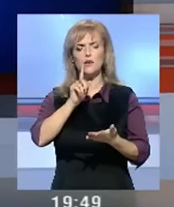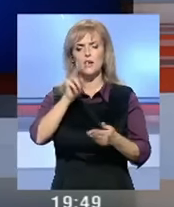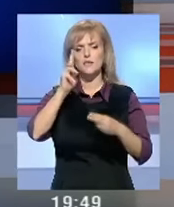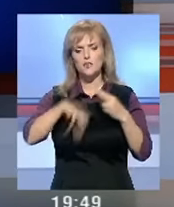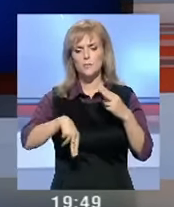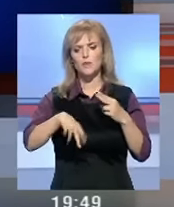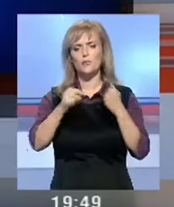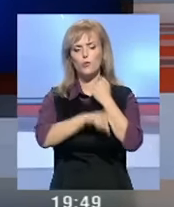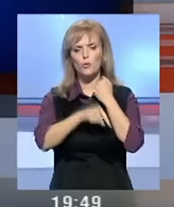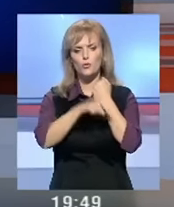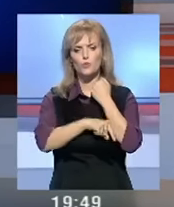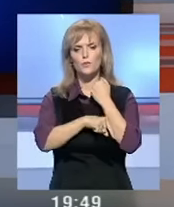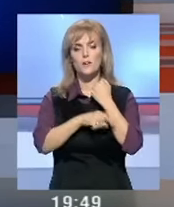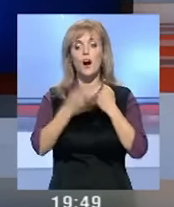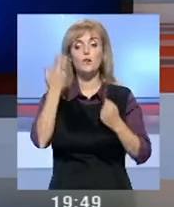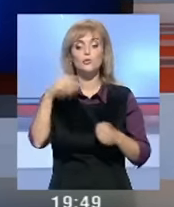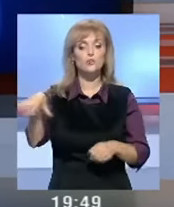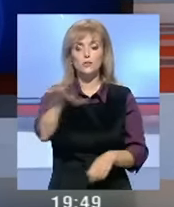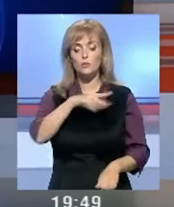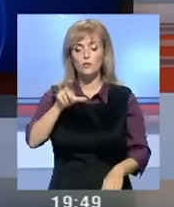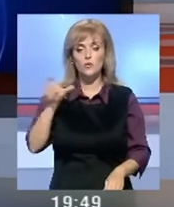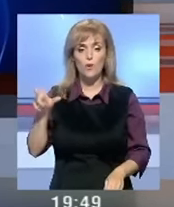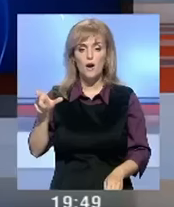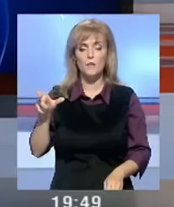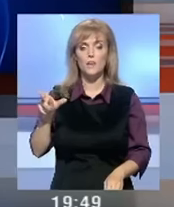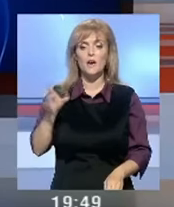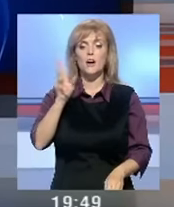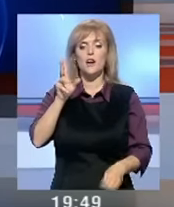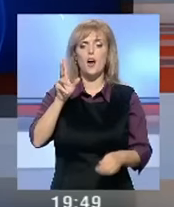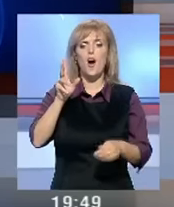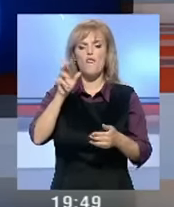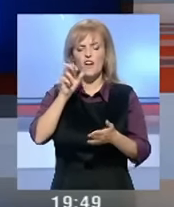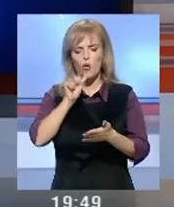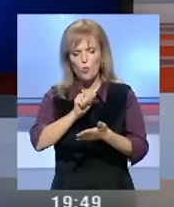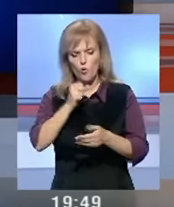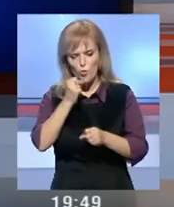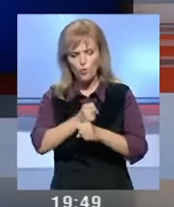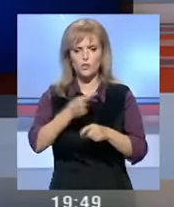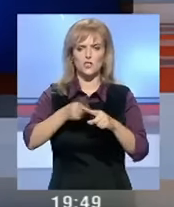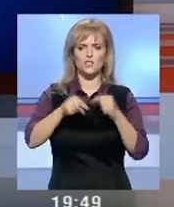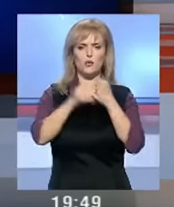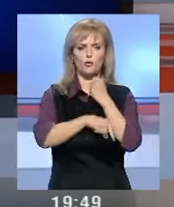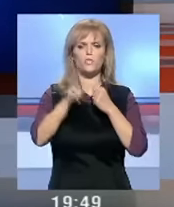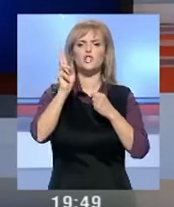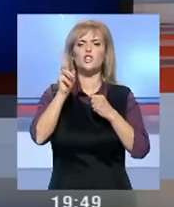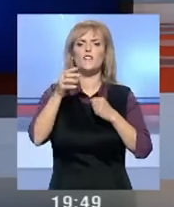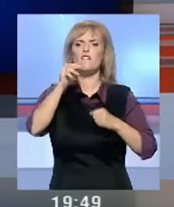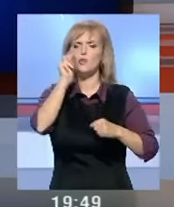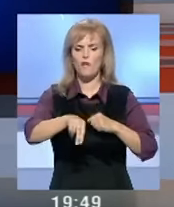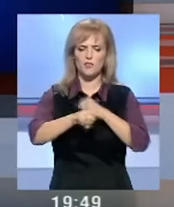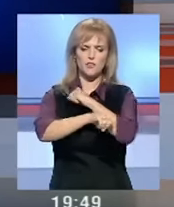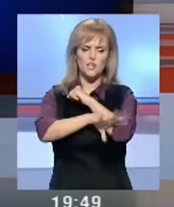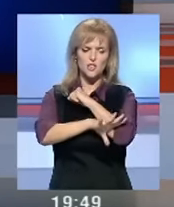clar. Și atunci când toți oamenii care au comis aceste acte de corupție, care ne-au sărăcit pe noi, care au alungat din